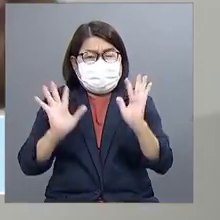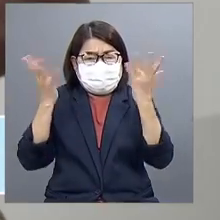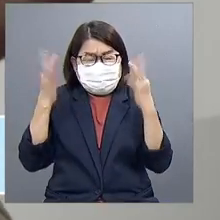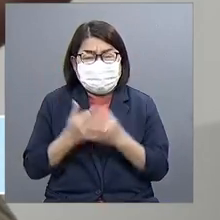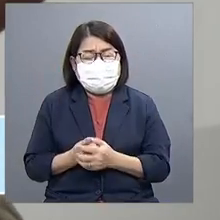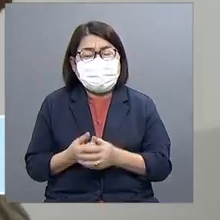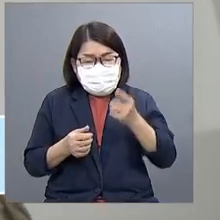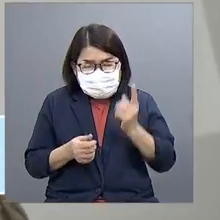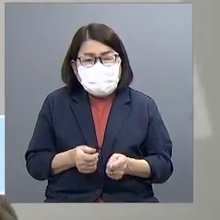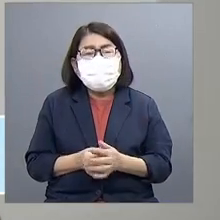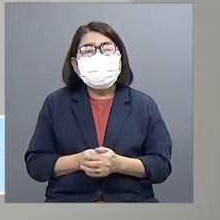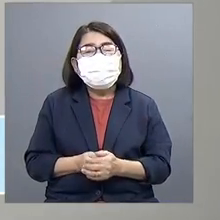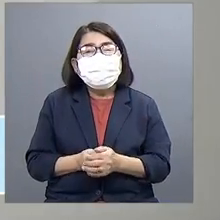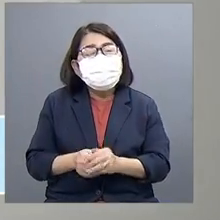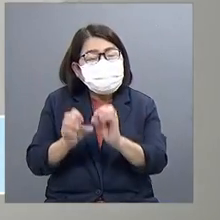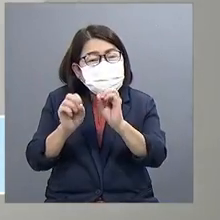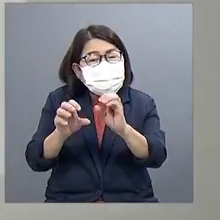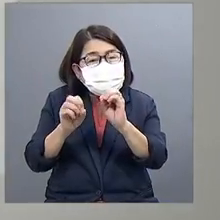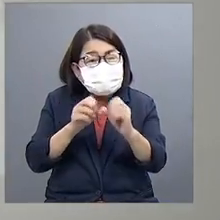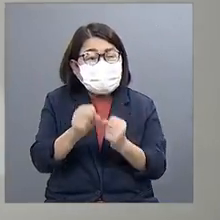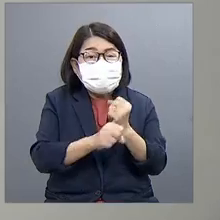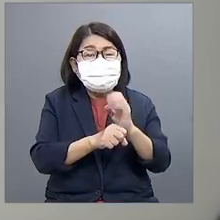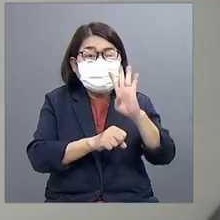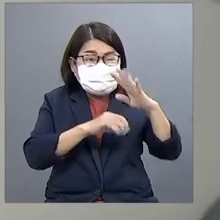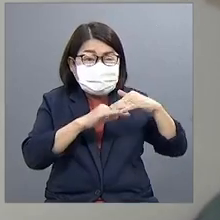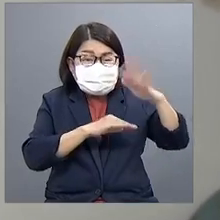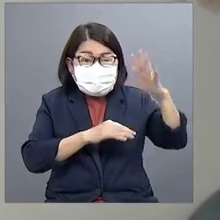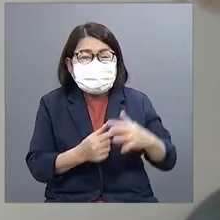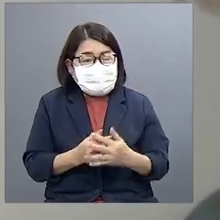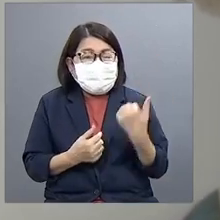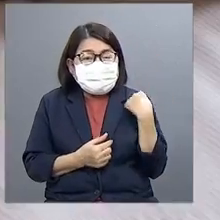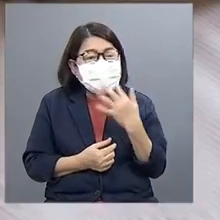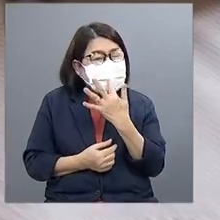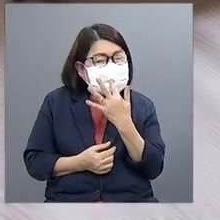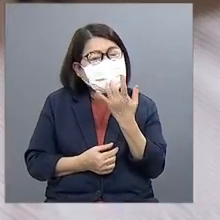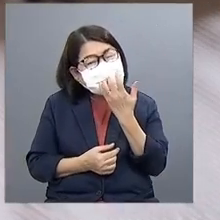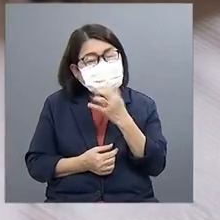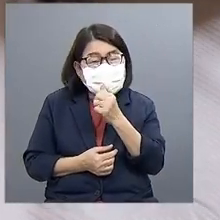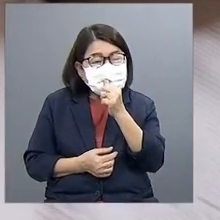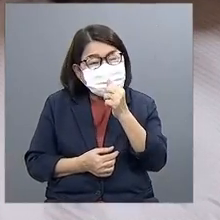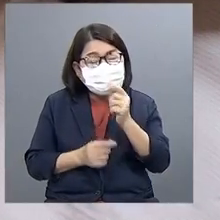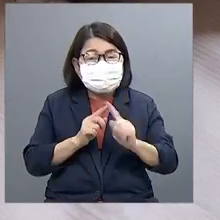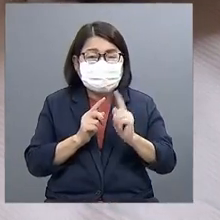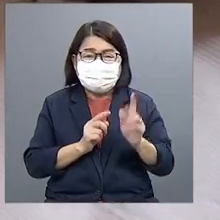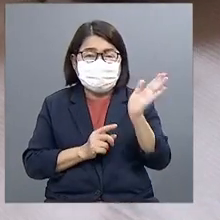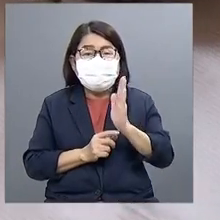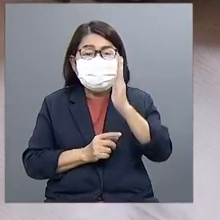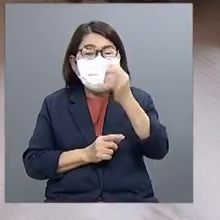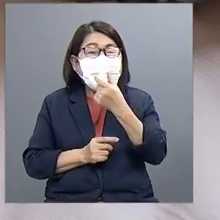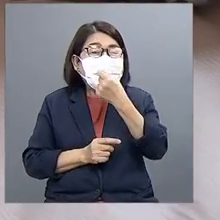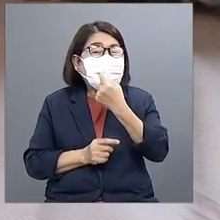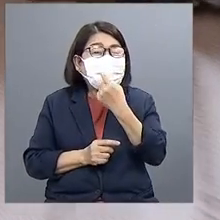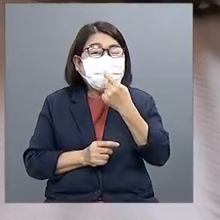ล็บในเด็กอายุที่มีอายุเกิน4ขวบขึ้นไปเพราะอะไรครับเพราะมันจะส่งผลกระทบกับการผิดรูปของฟันหรือเกิดบาดแผลบริเว